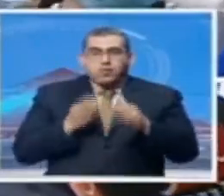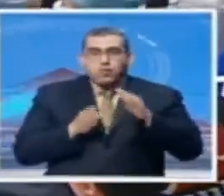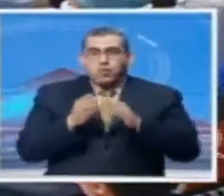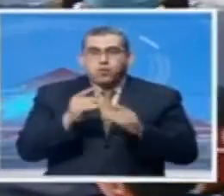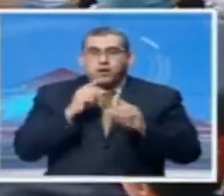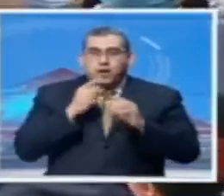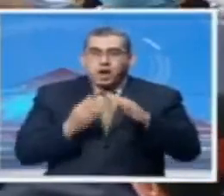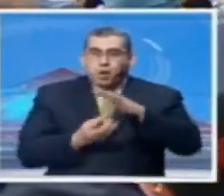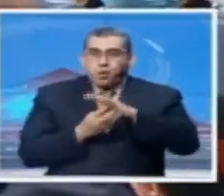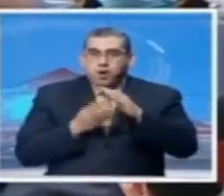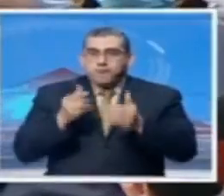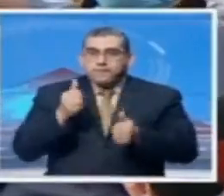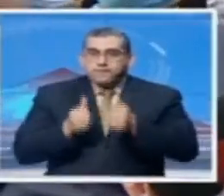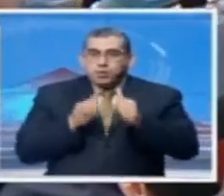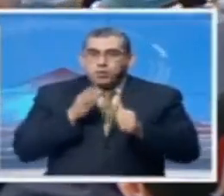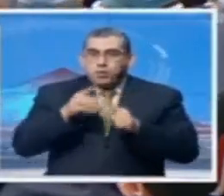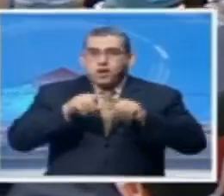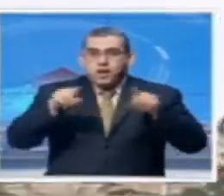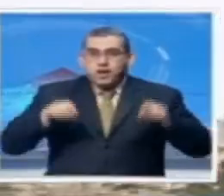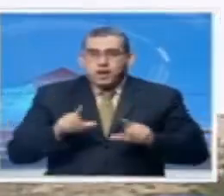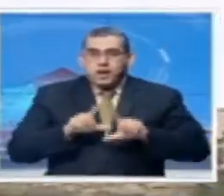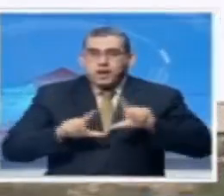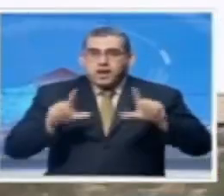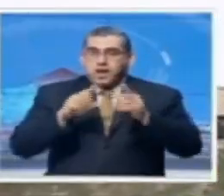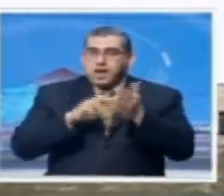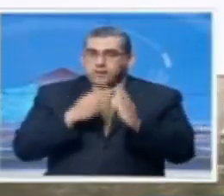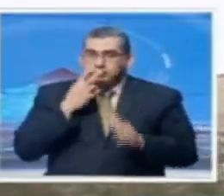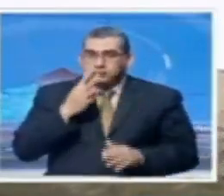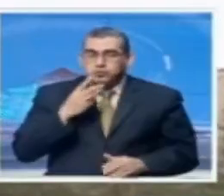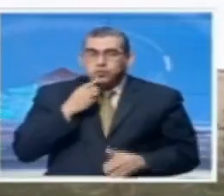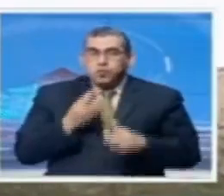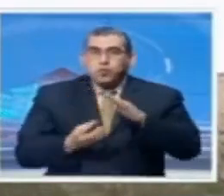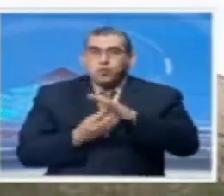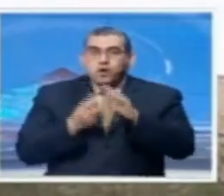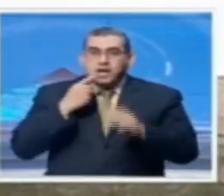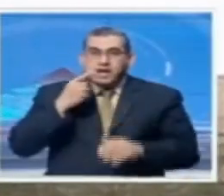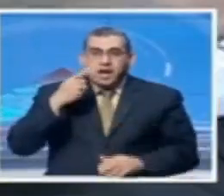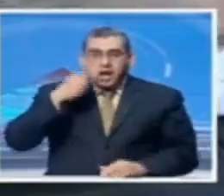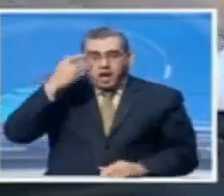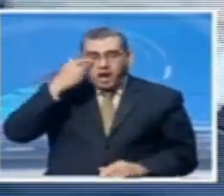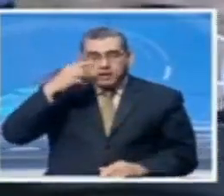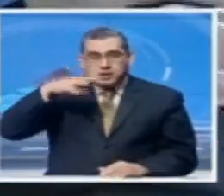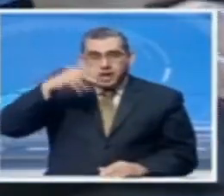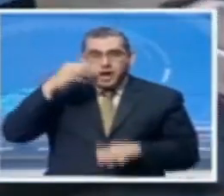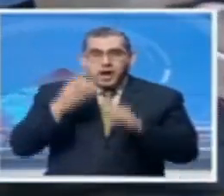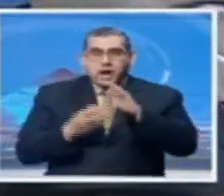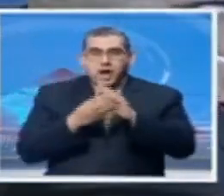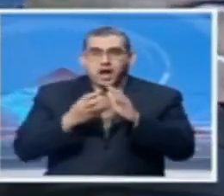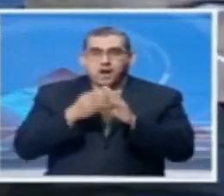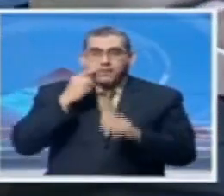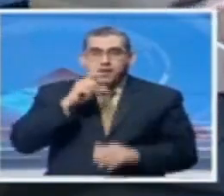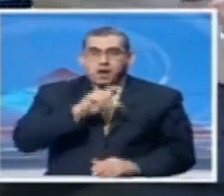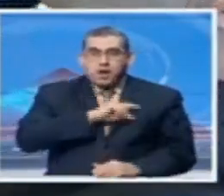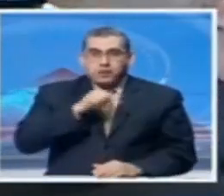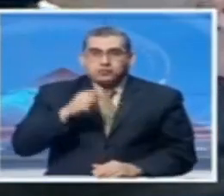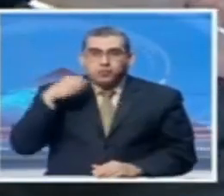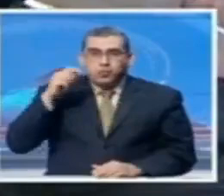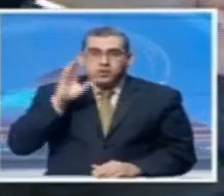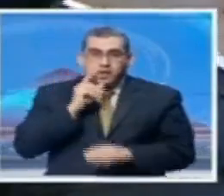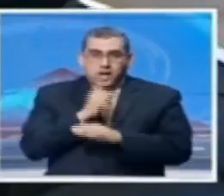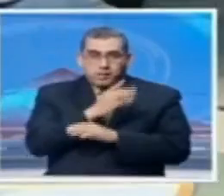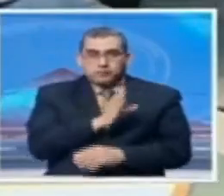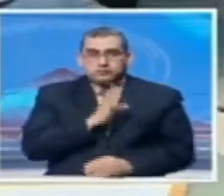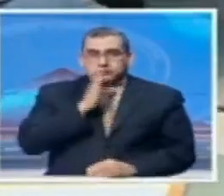الدرس وقاعات الامتحانات على الاجراءات الاحترازيه. كليه طب القصر العيني بجامعه القاهره كانت الجوله الثانيه لوزير التعليم